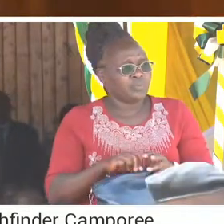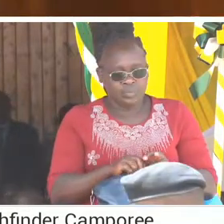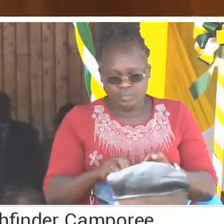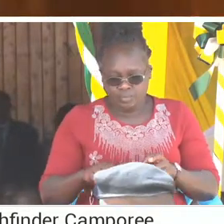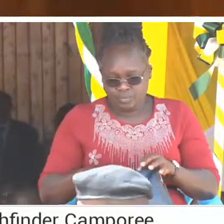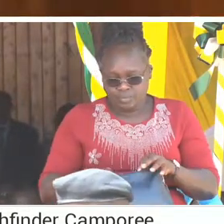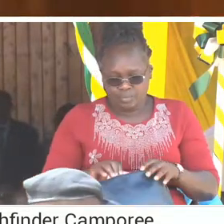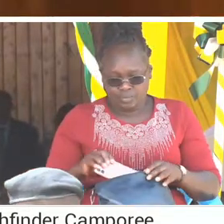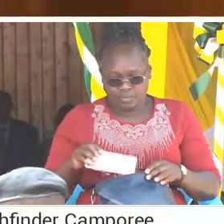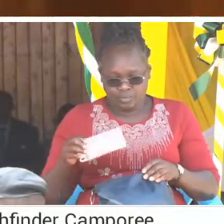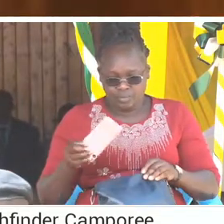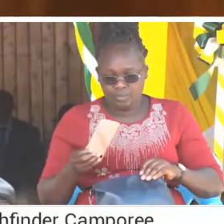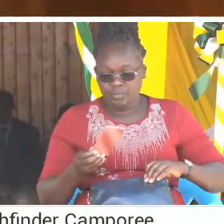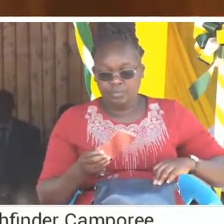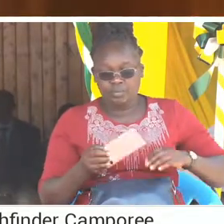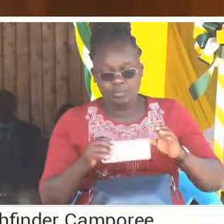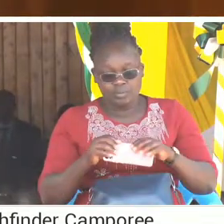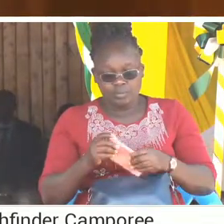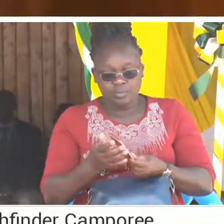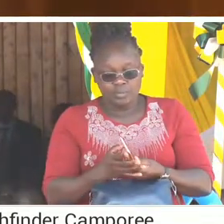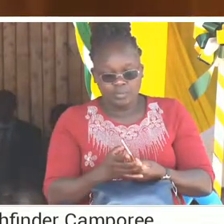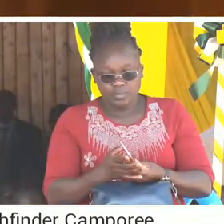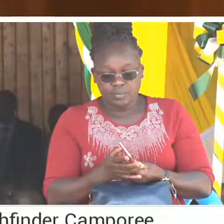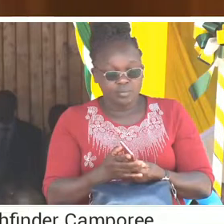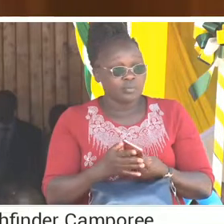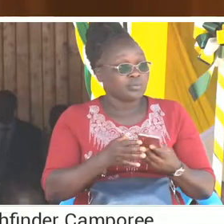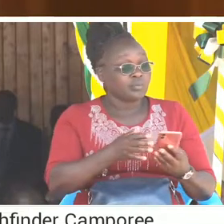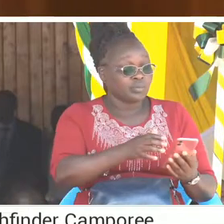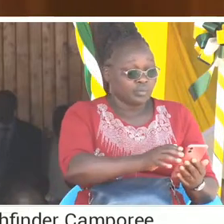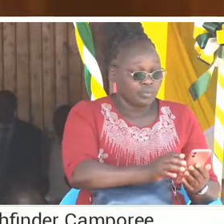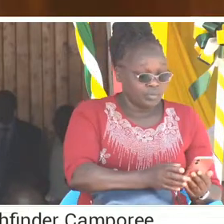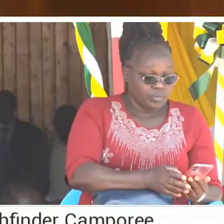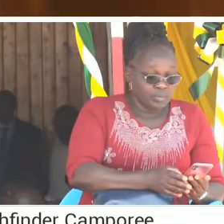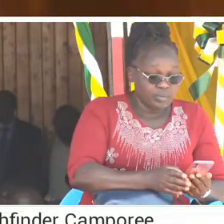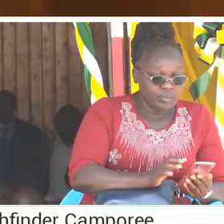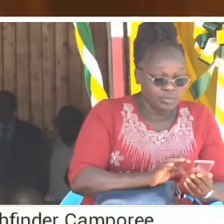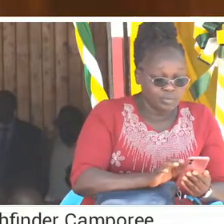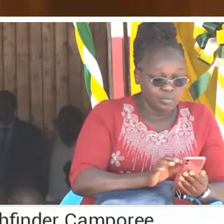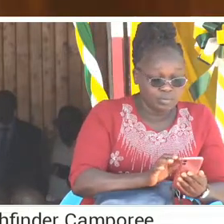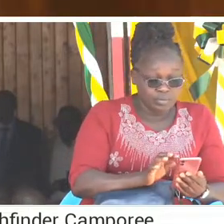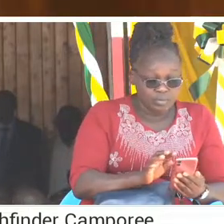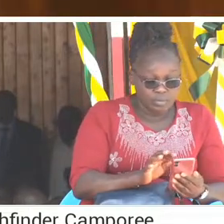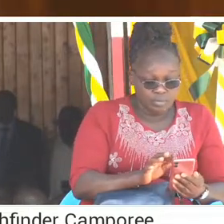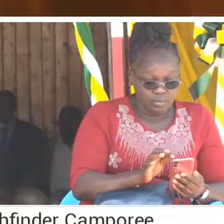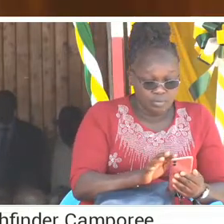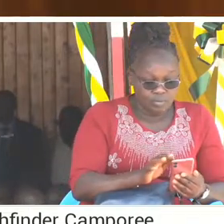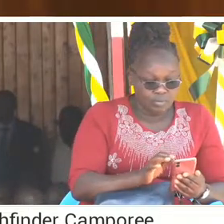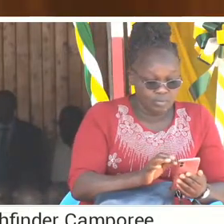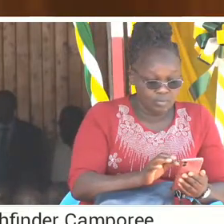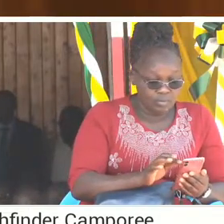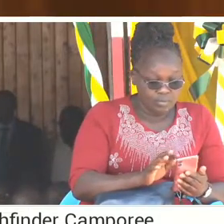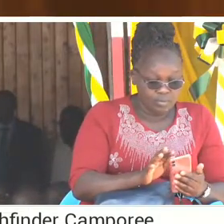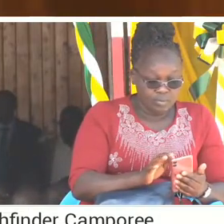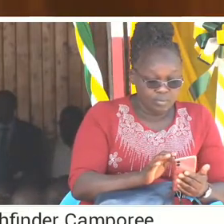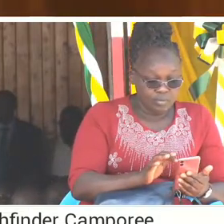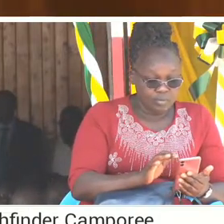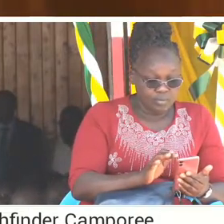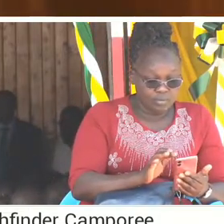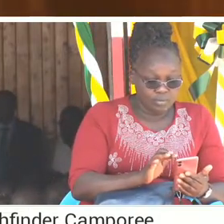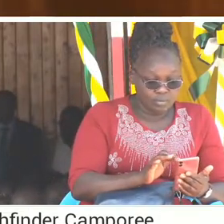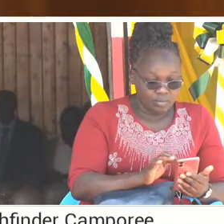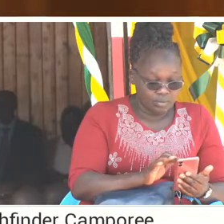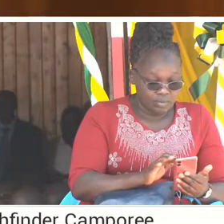chukwani ni wana Olesos Hills wakituletea wimbo ambao wameweza kutuandalia. Olesos